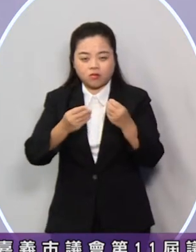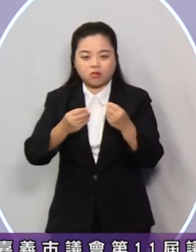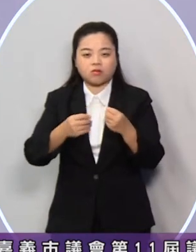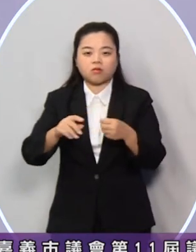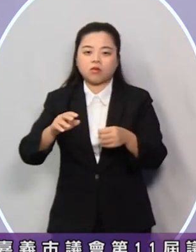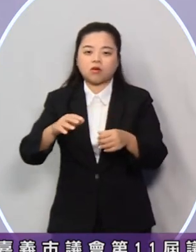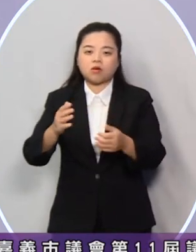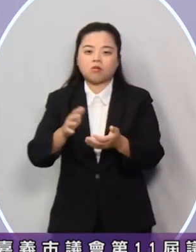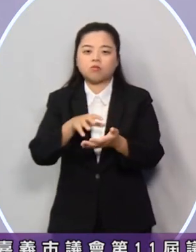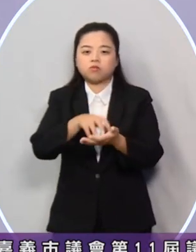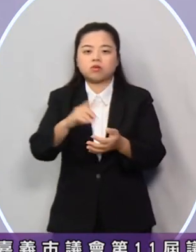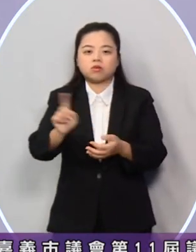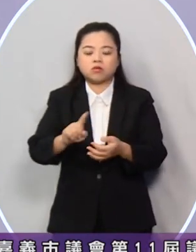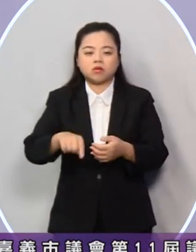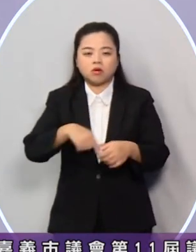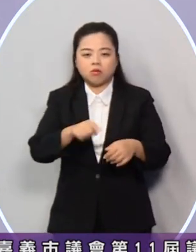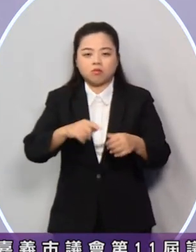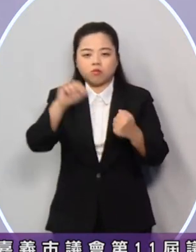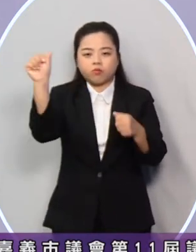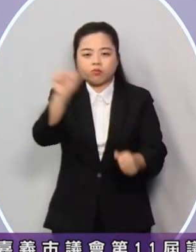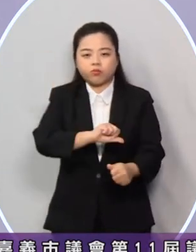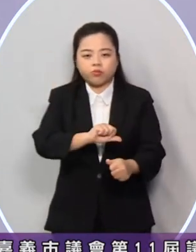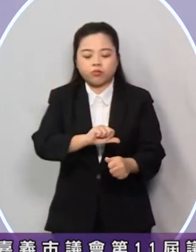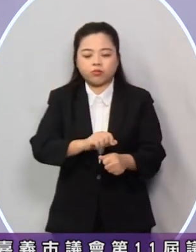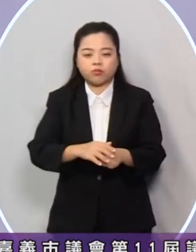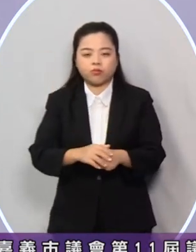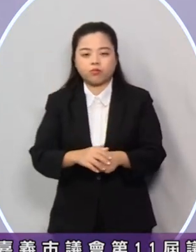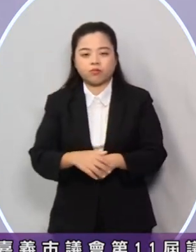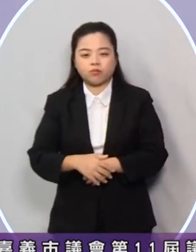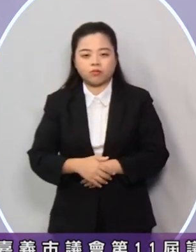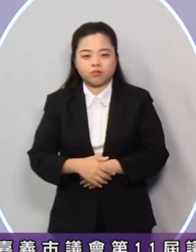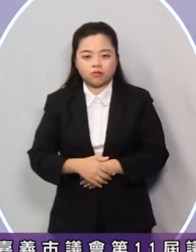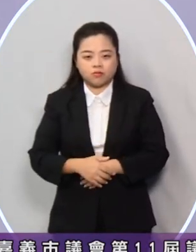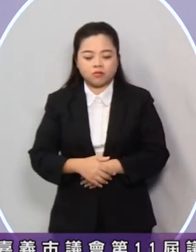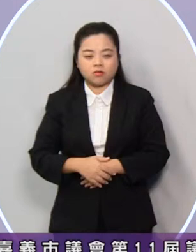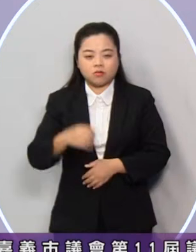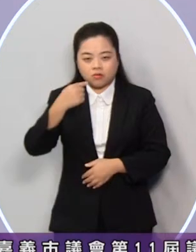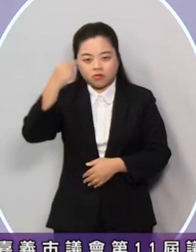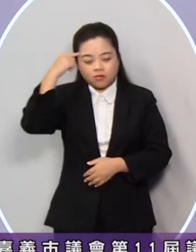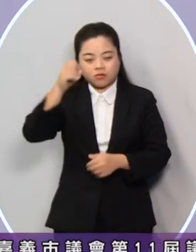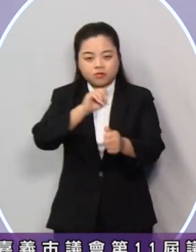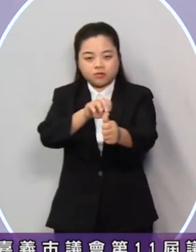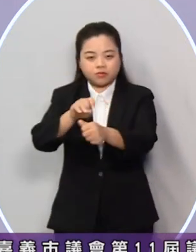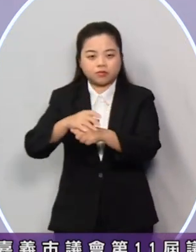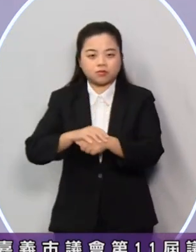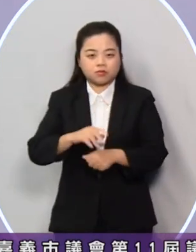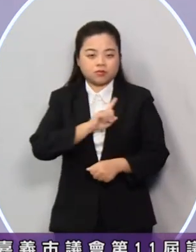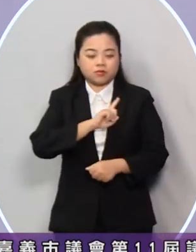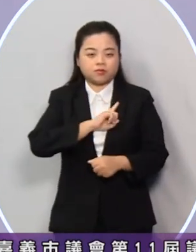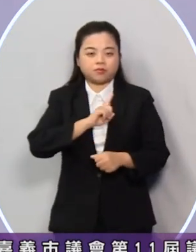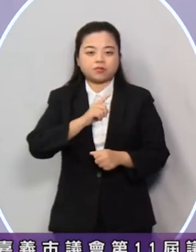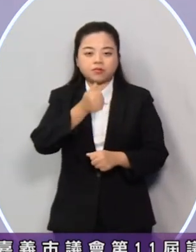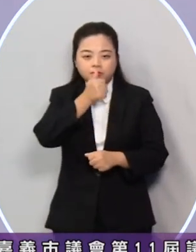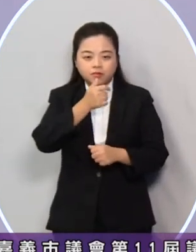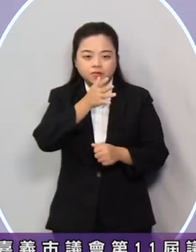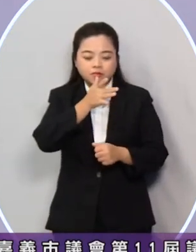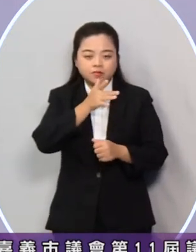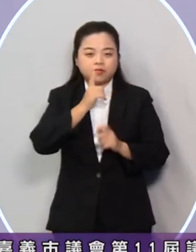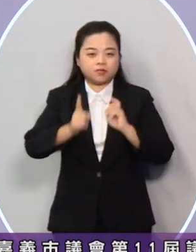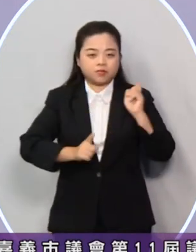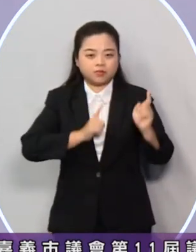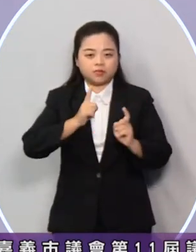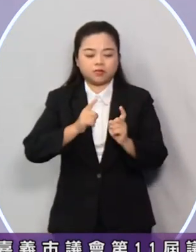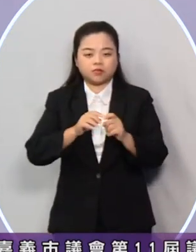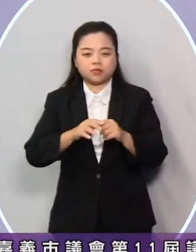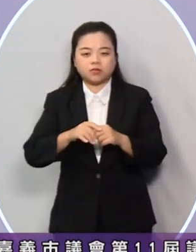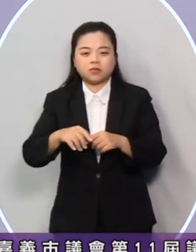么来开罚巴哈姆特以及 PTT 乡民？我想告诉大家，自己的言论自由自己救。当口